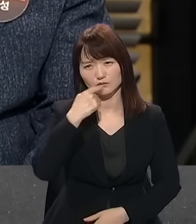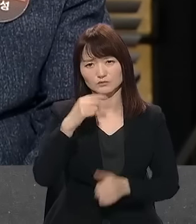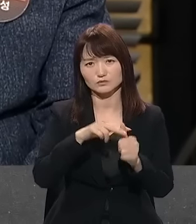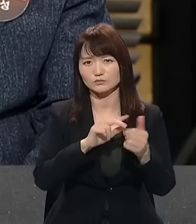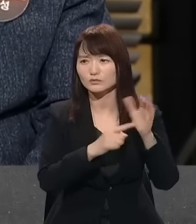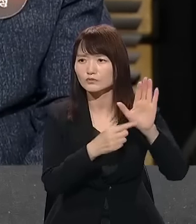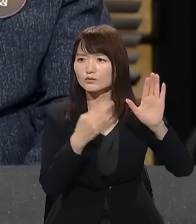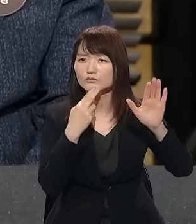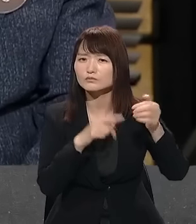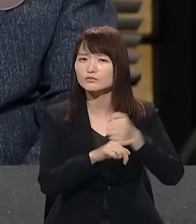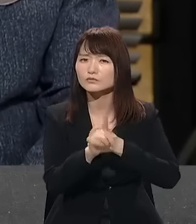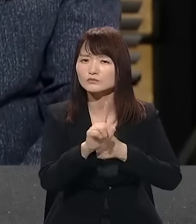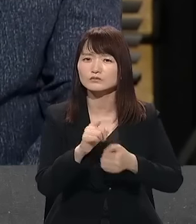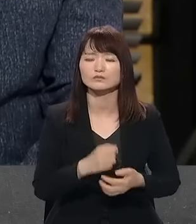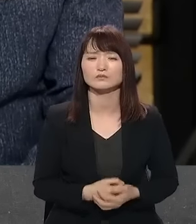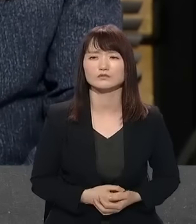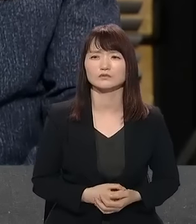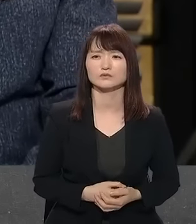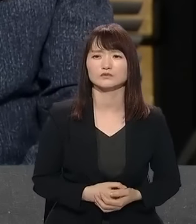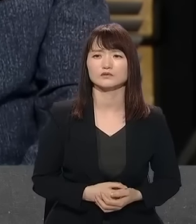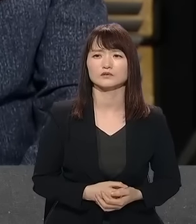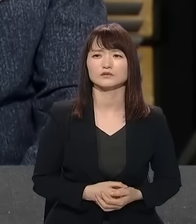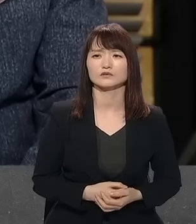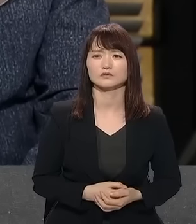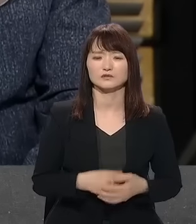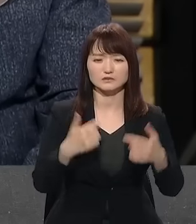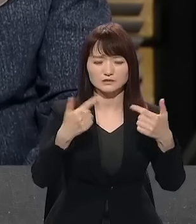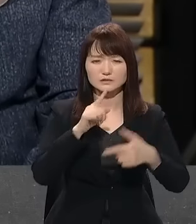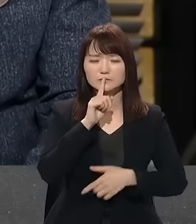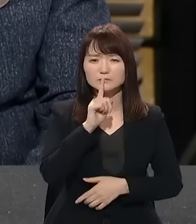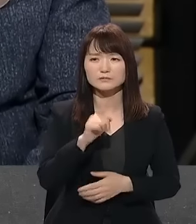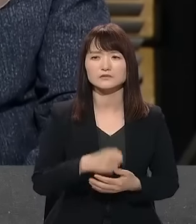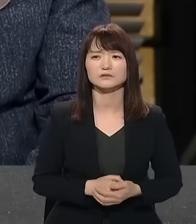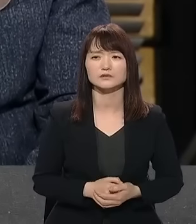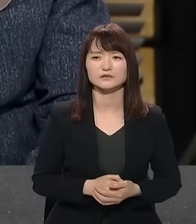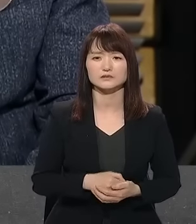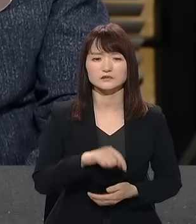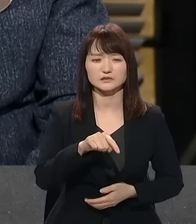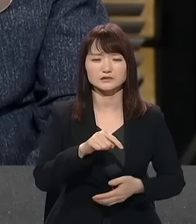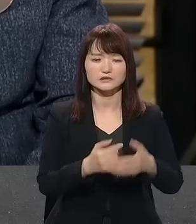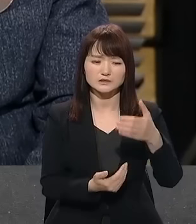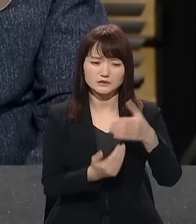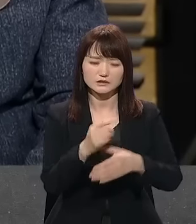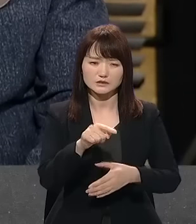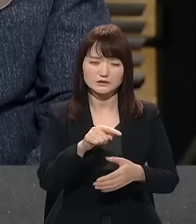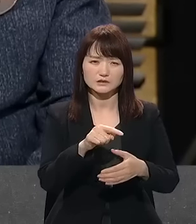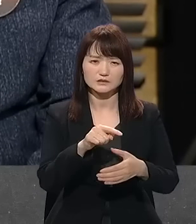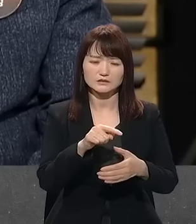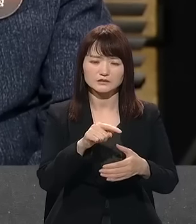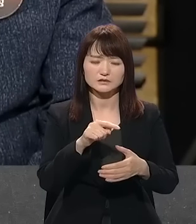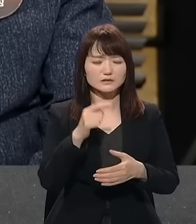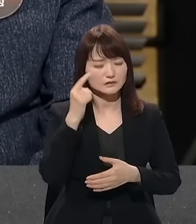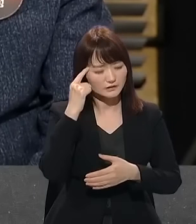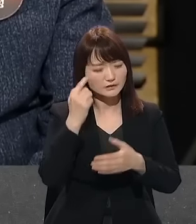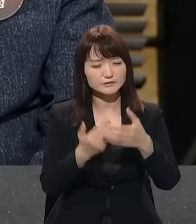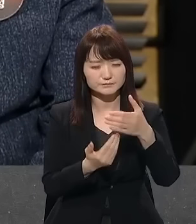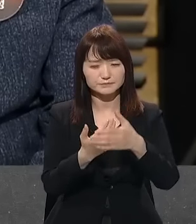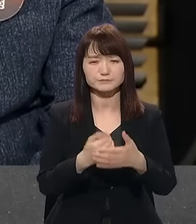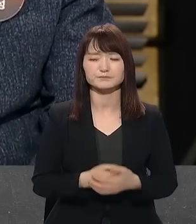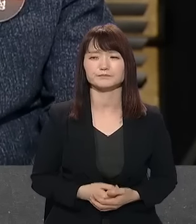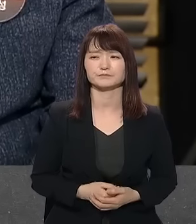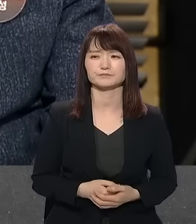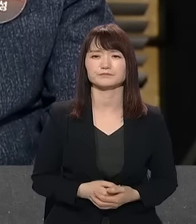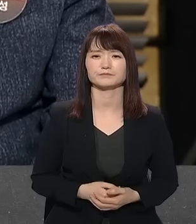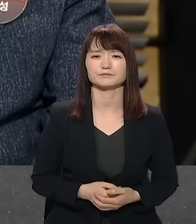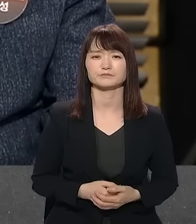됐을까 항상 제가이 얘기를 드립니다만이 사건은 유독 그 생각이 나더라고요 사실 이제이 여성 같은 경우는